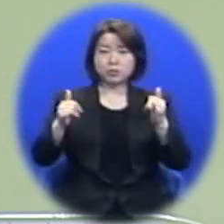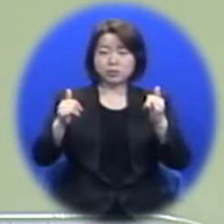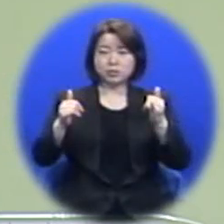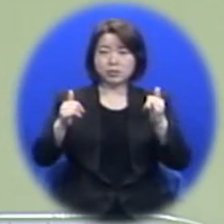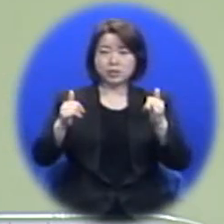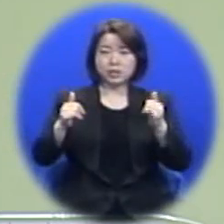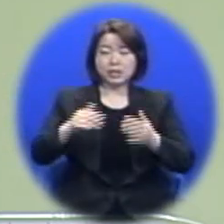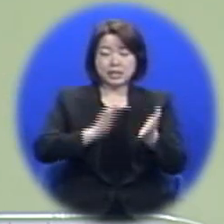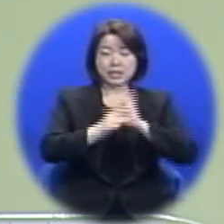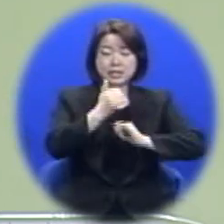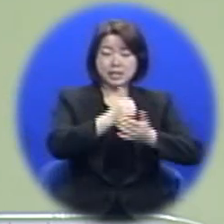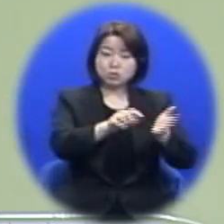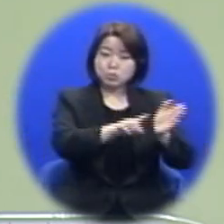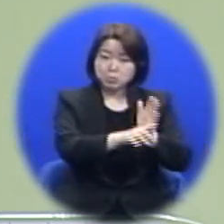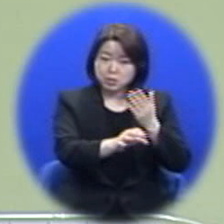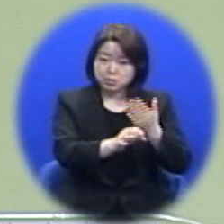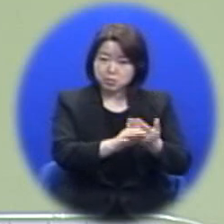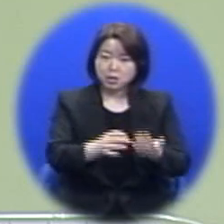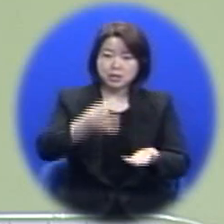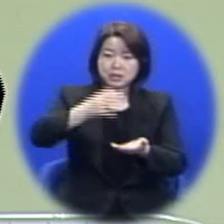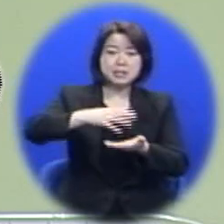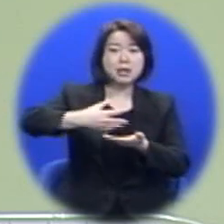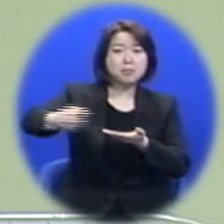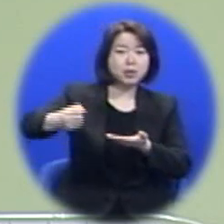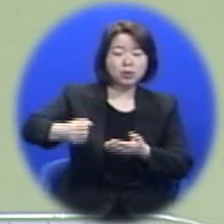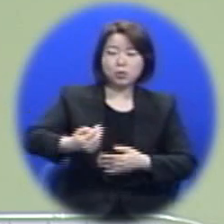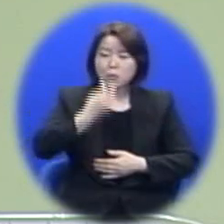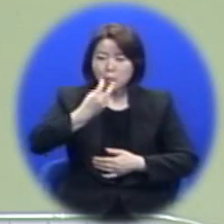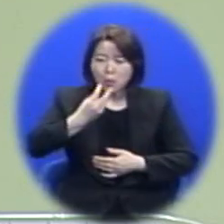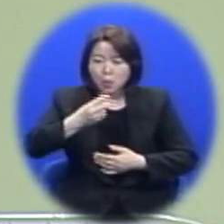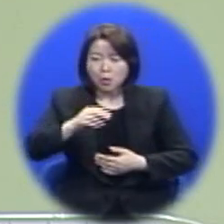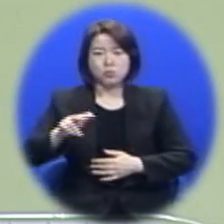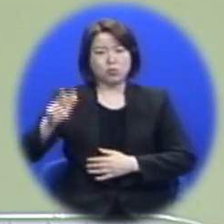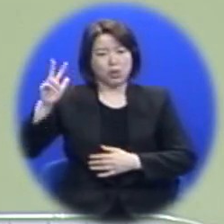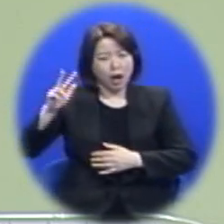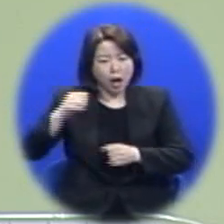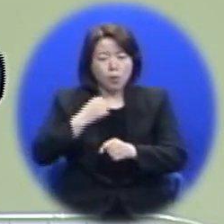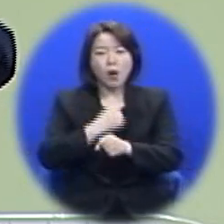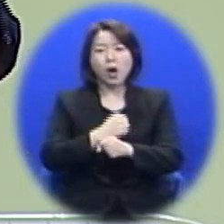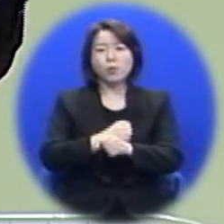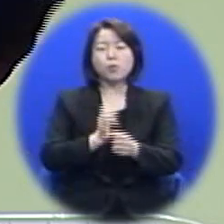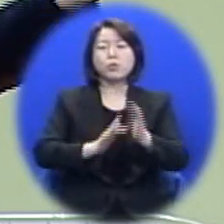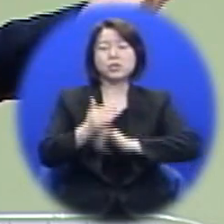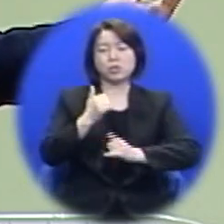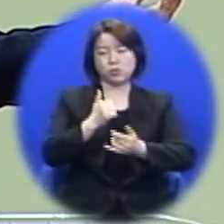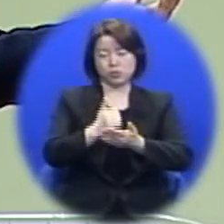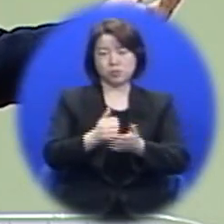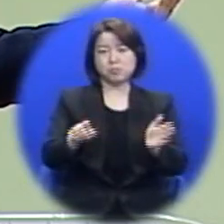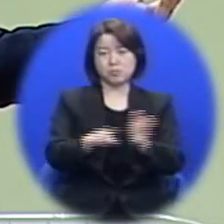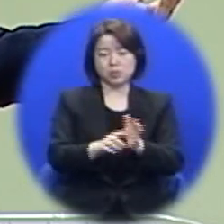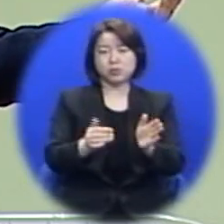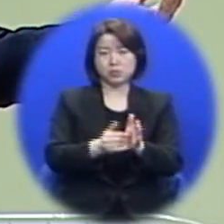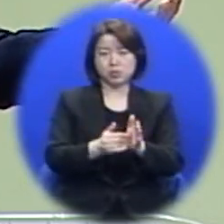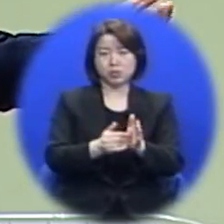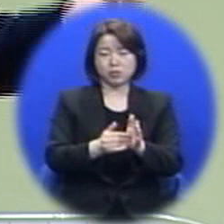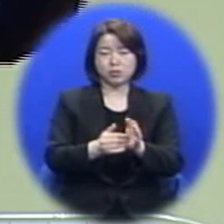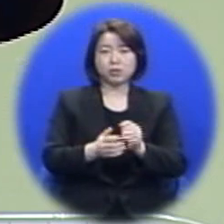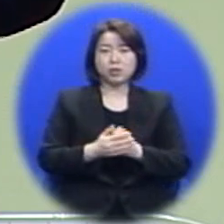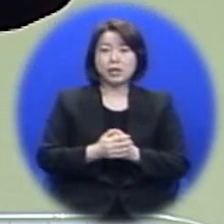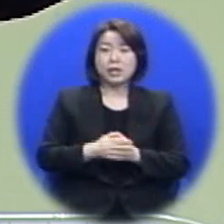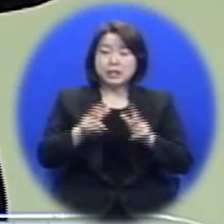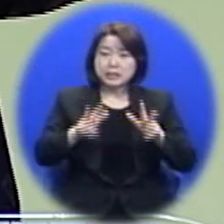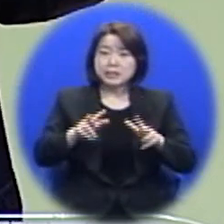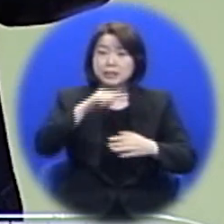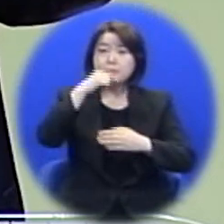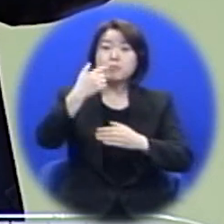심지어 목숨도 잃어 버린다고 알고도 예수를 믿었습니다 그들은 그거 각오하고 믿었습니다 지금